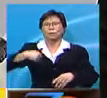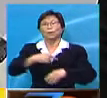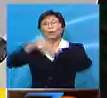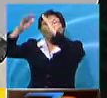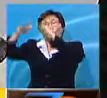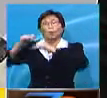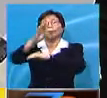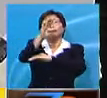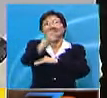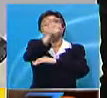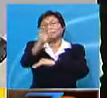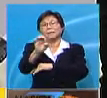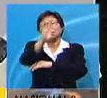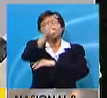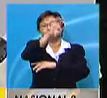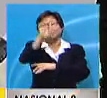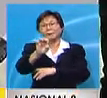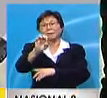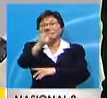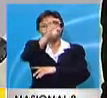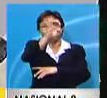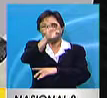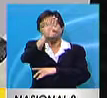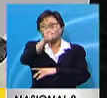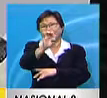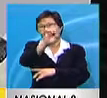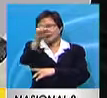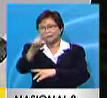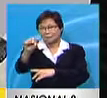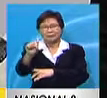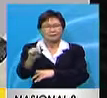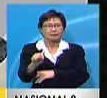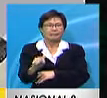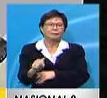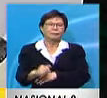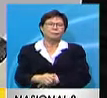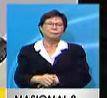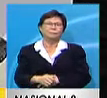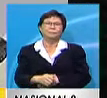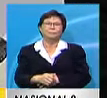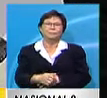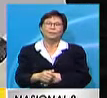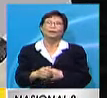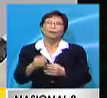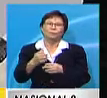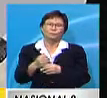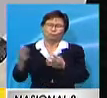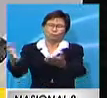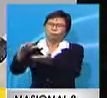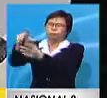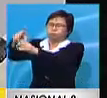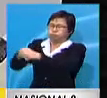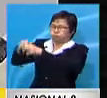the be will continue or will SP back the interest for people to purchase in